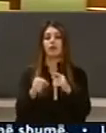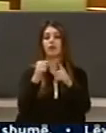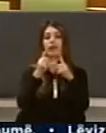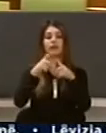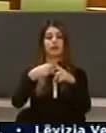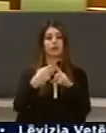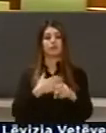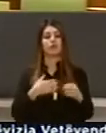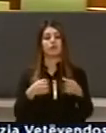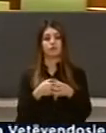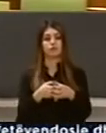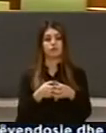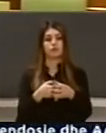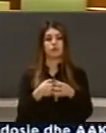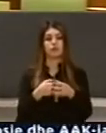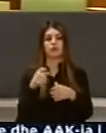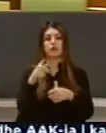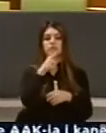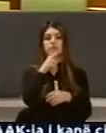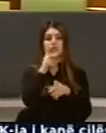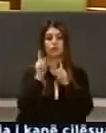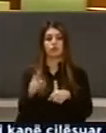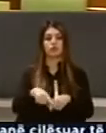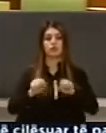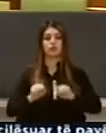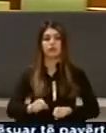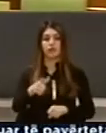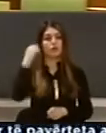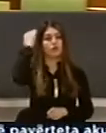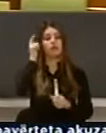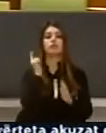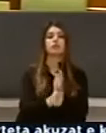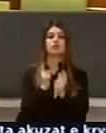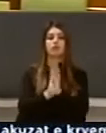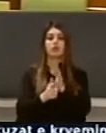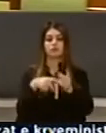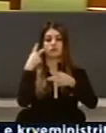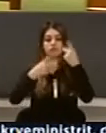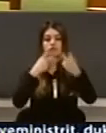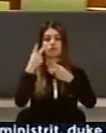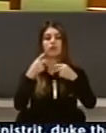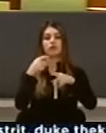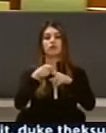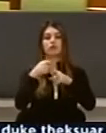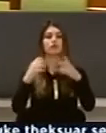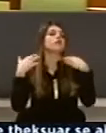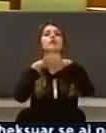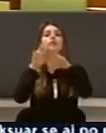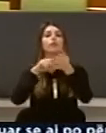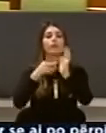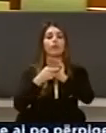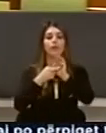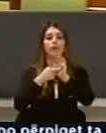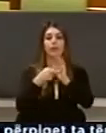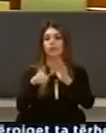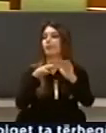Partisë Demokratike të Kosovës kërkon nga qeveria e Kosovës që me urgjencë të hartojë strategjinë kombëtare për migrim, për faktin se nga